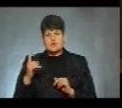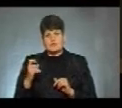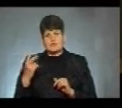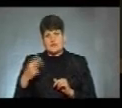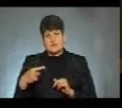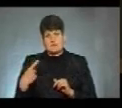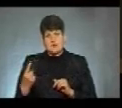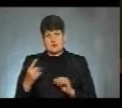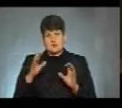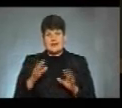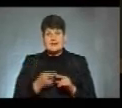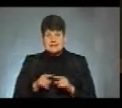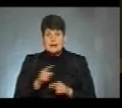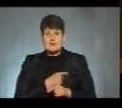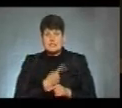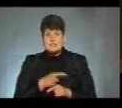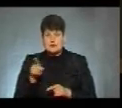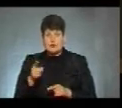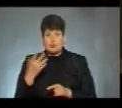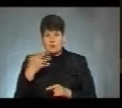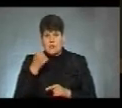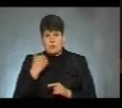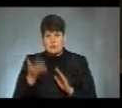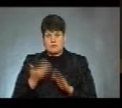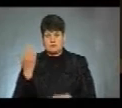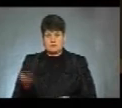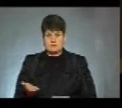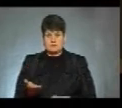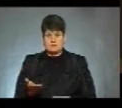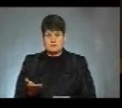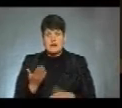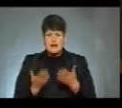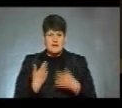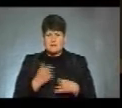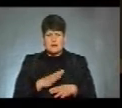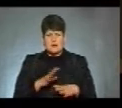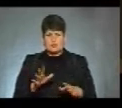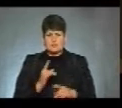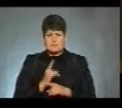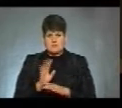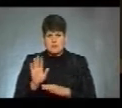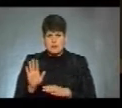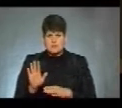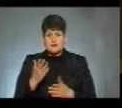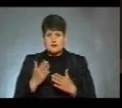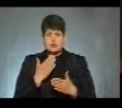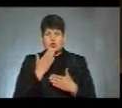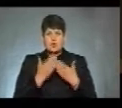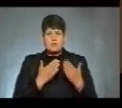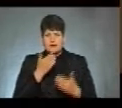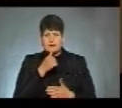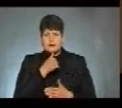Терендеху. Це медицина йому 5 років скостила. Але ми не будемо заперечувати, якщо допитати